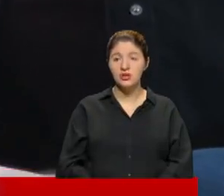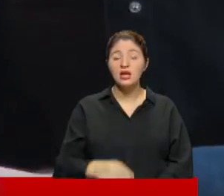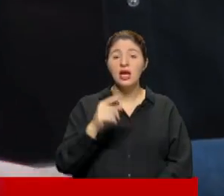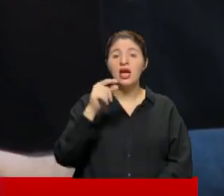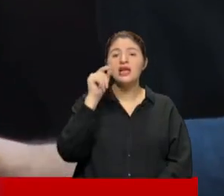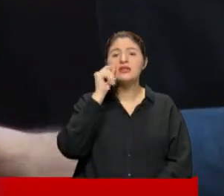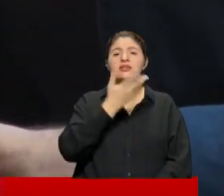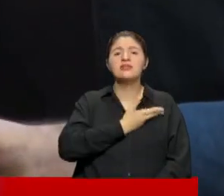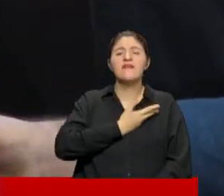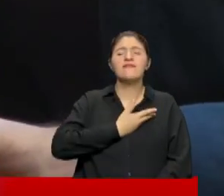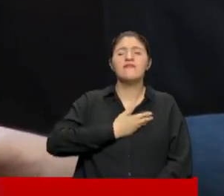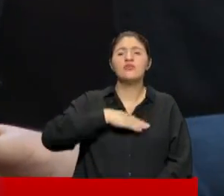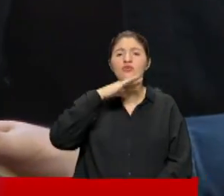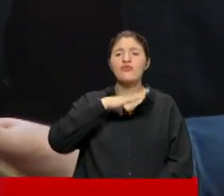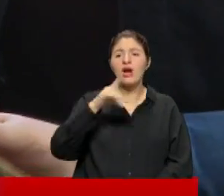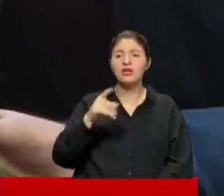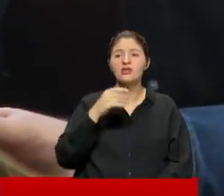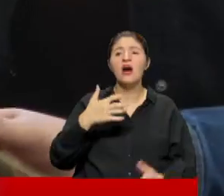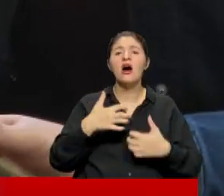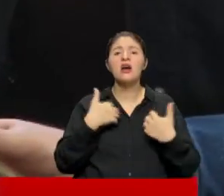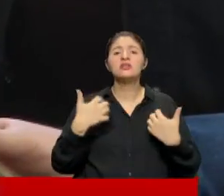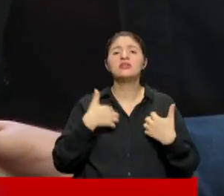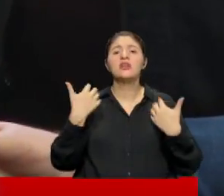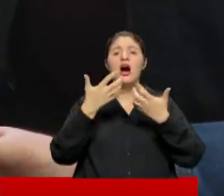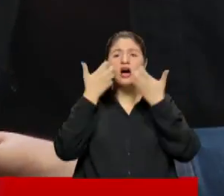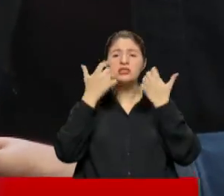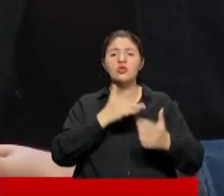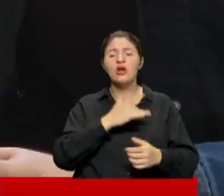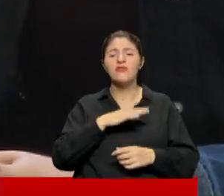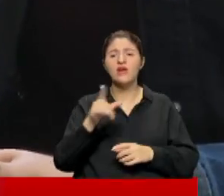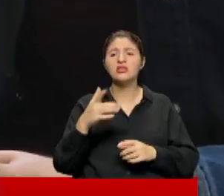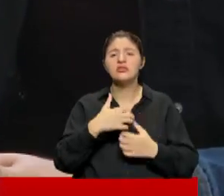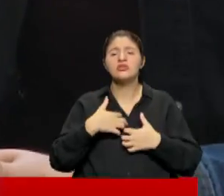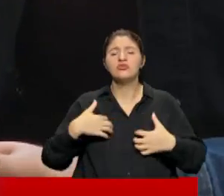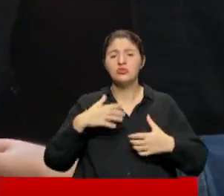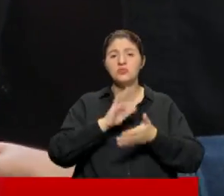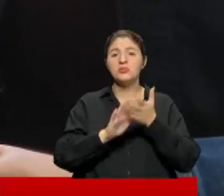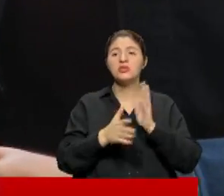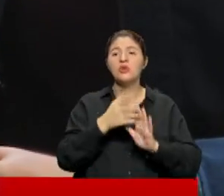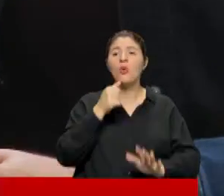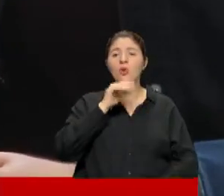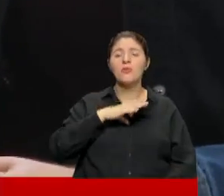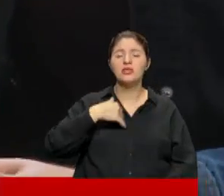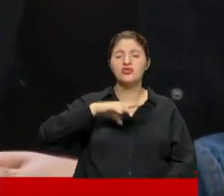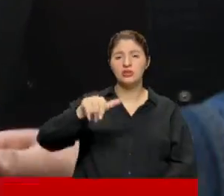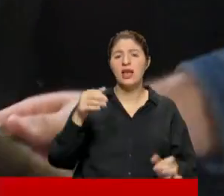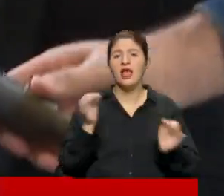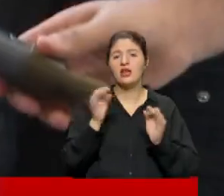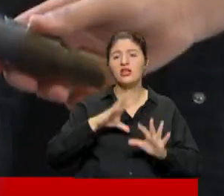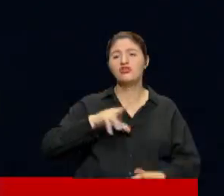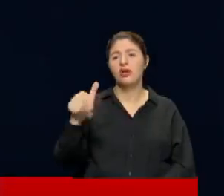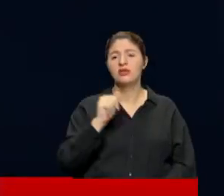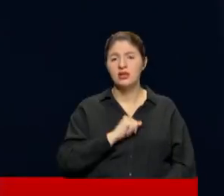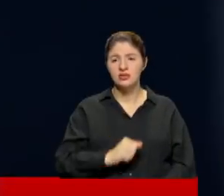sevgisiyle dolu bir oğlum vardı Aslan yürekli Cesur bitti oğlum çaldılar Oğlumu benden erkenden